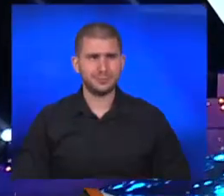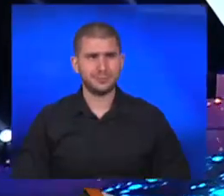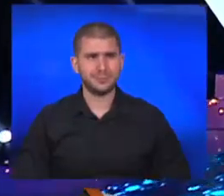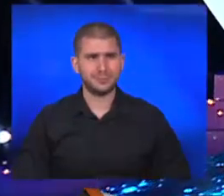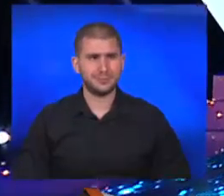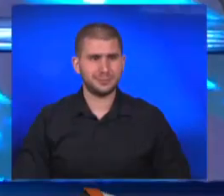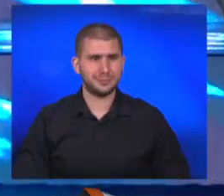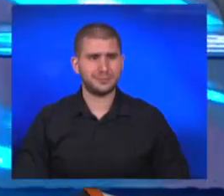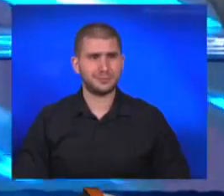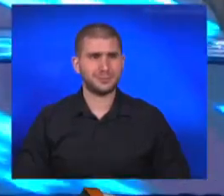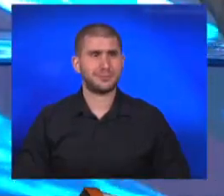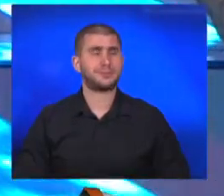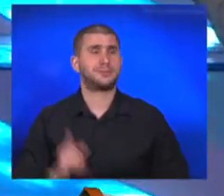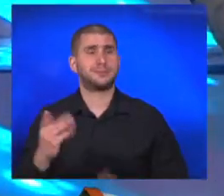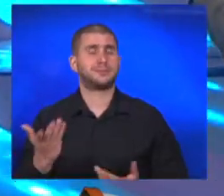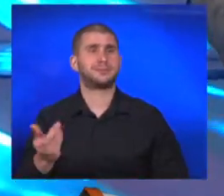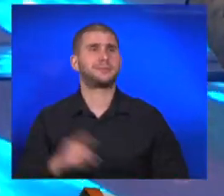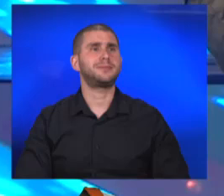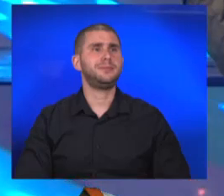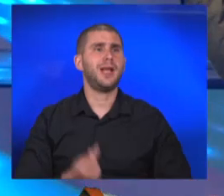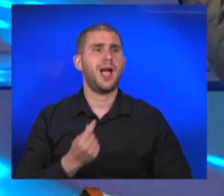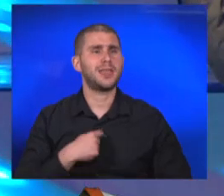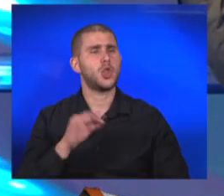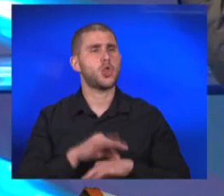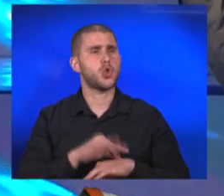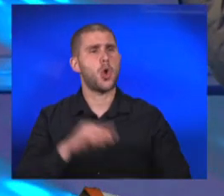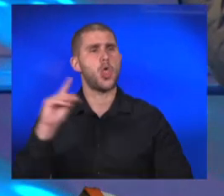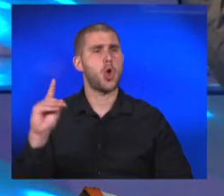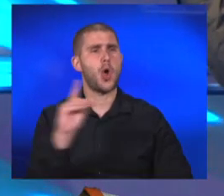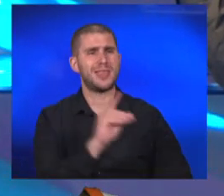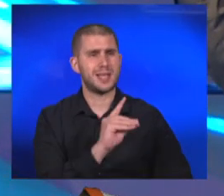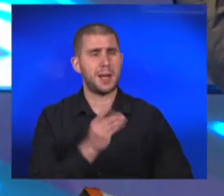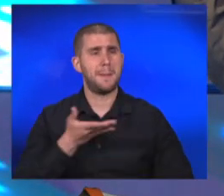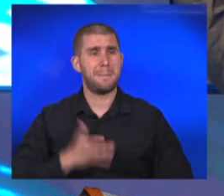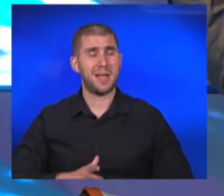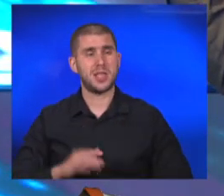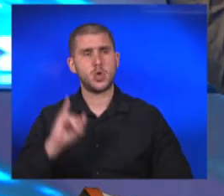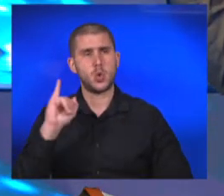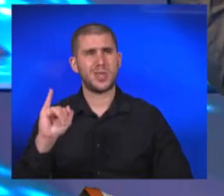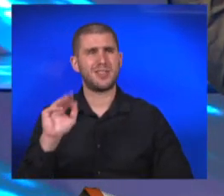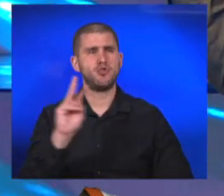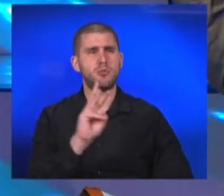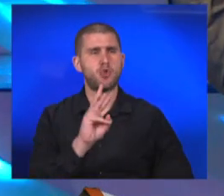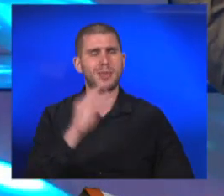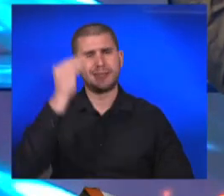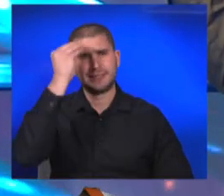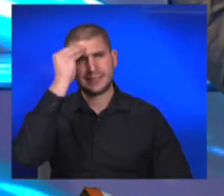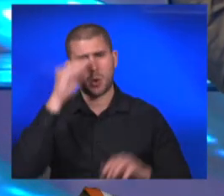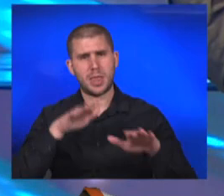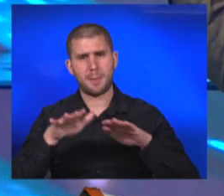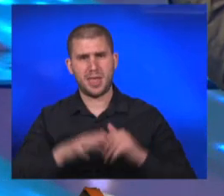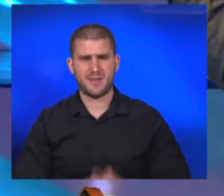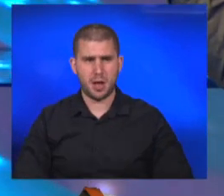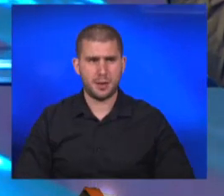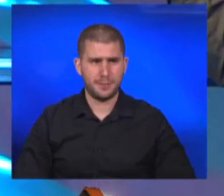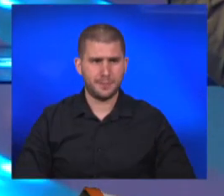כן, מצלמות כאן חדשות של שירלי ברקוביץ' ליוו את דוקטור דיקר. בן ליהודית ושמשון, זיכרונם